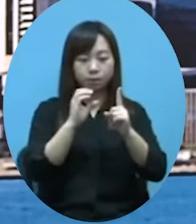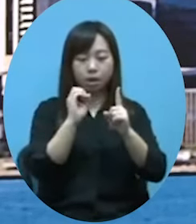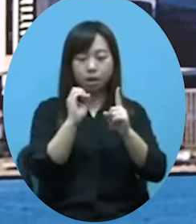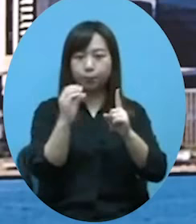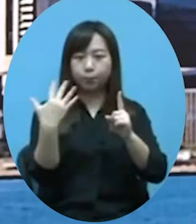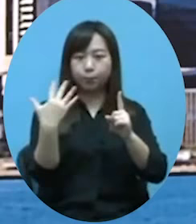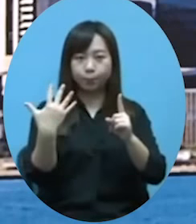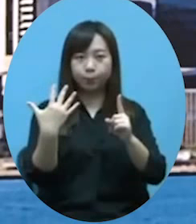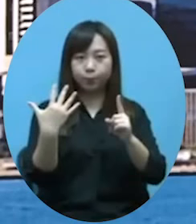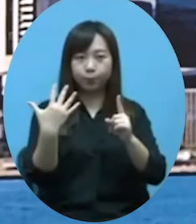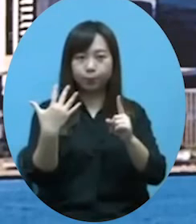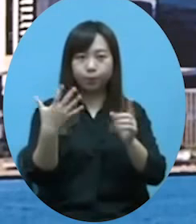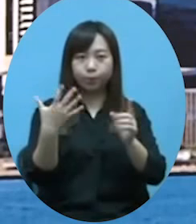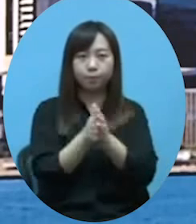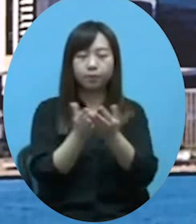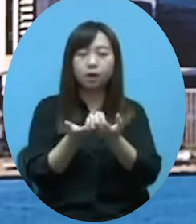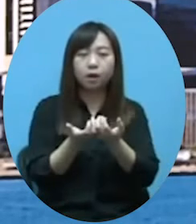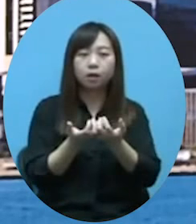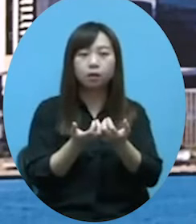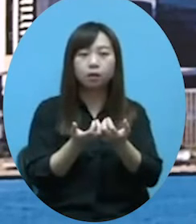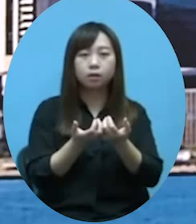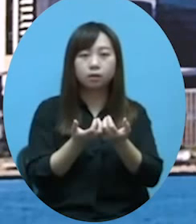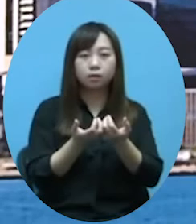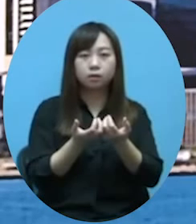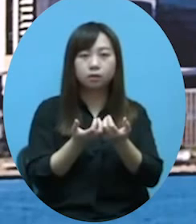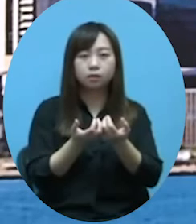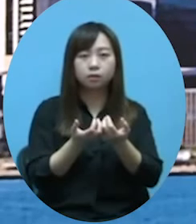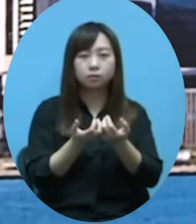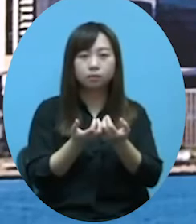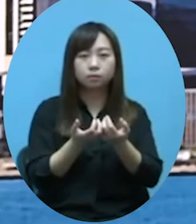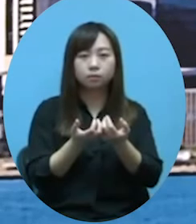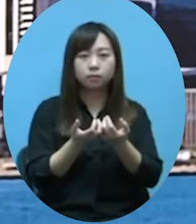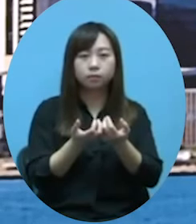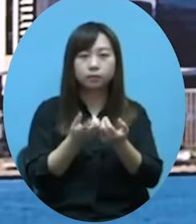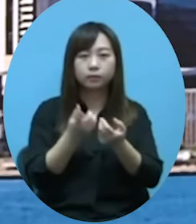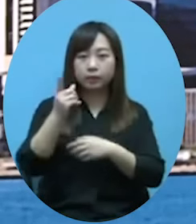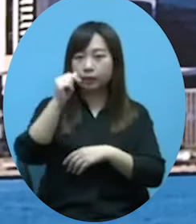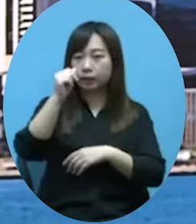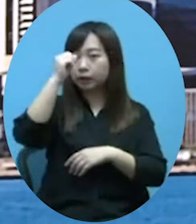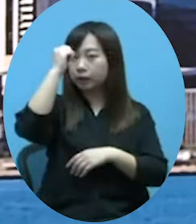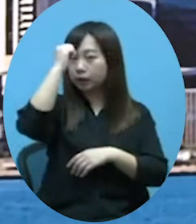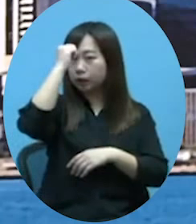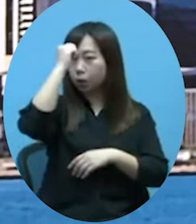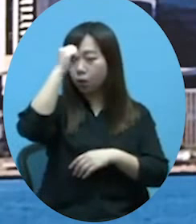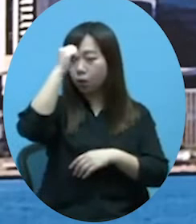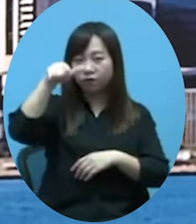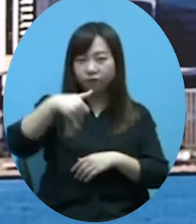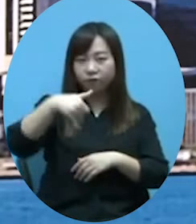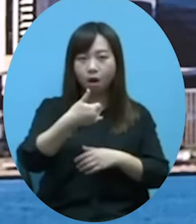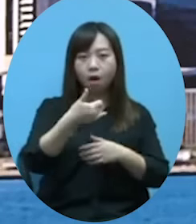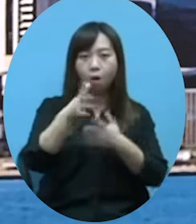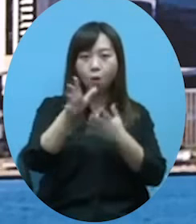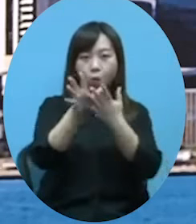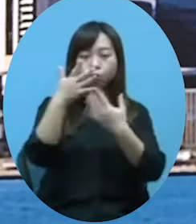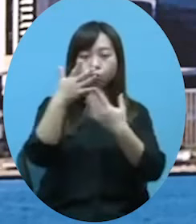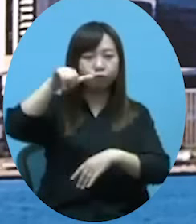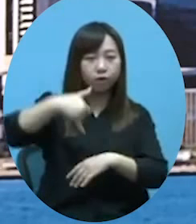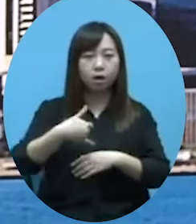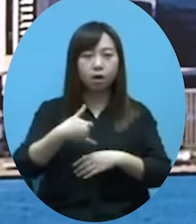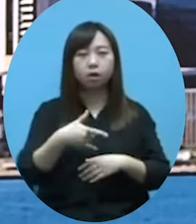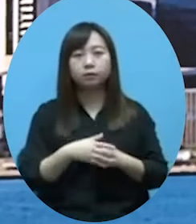它就是一個在印度回來的去完旅行回來的一個個案